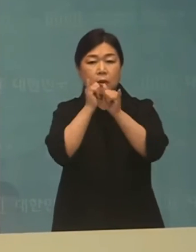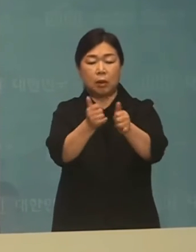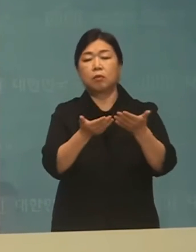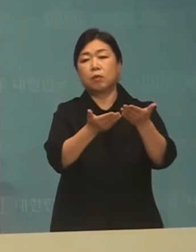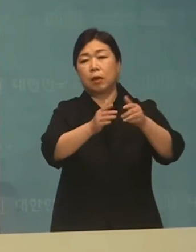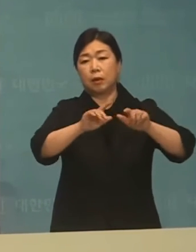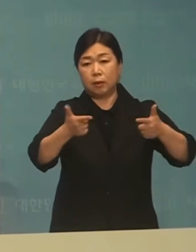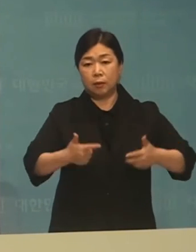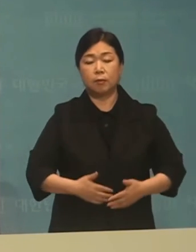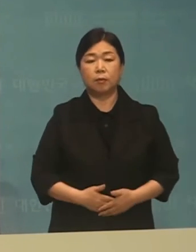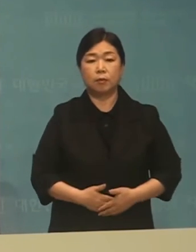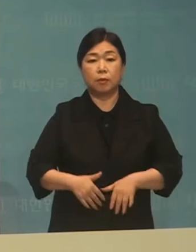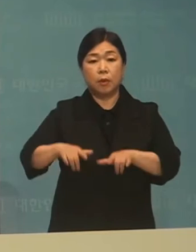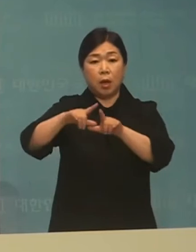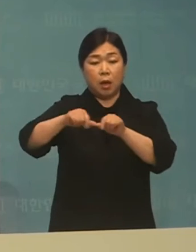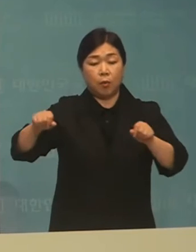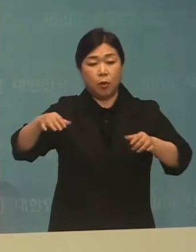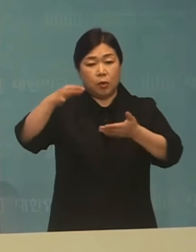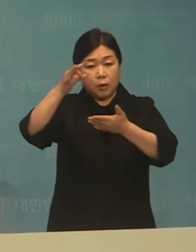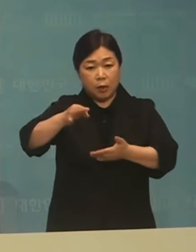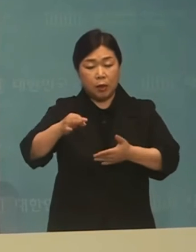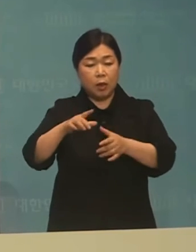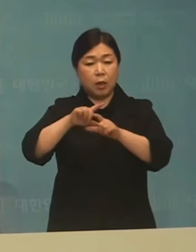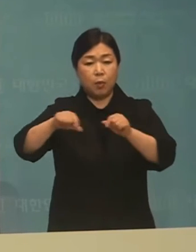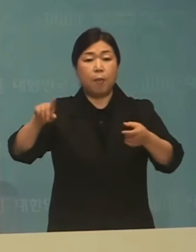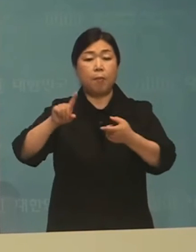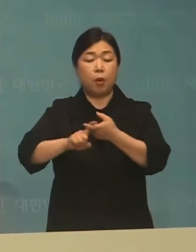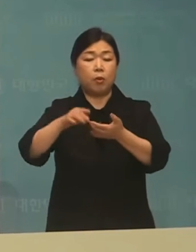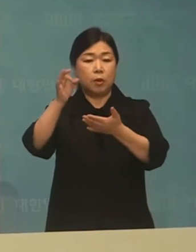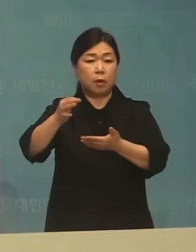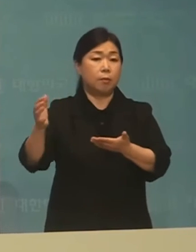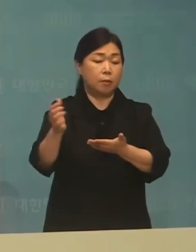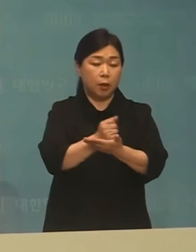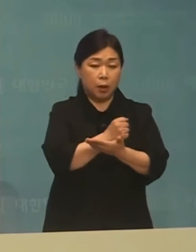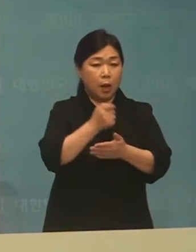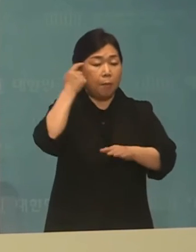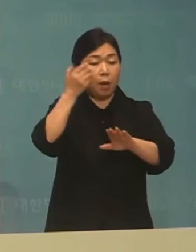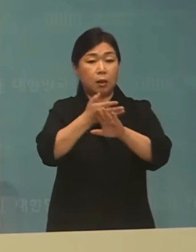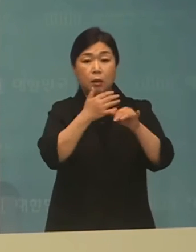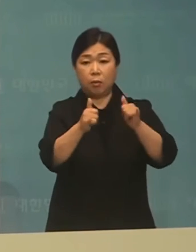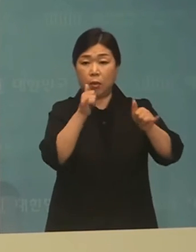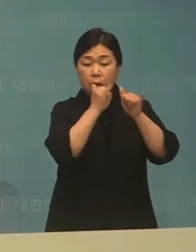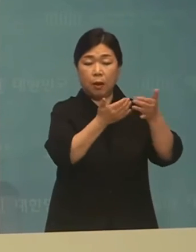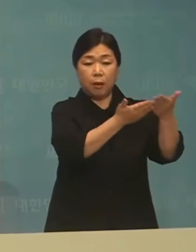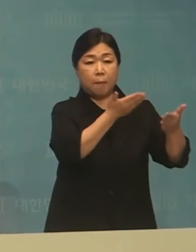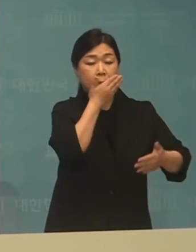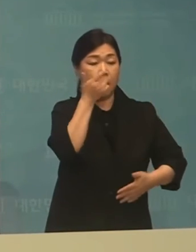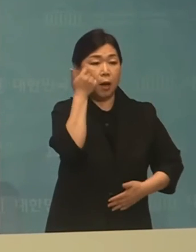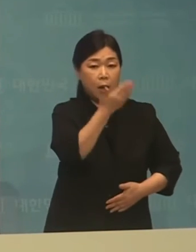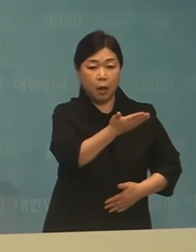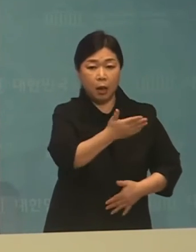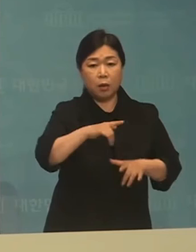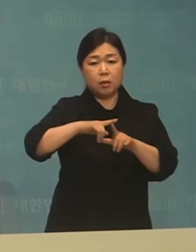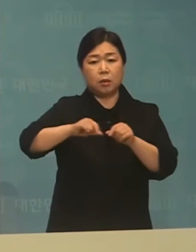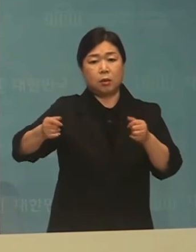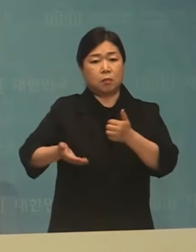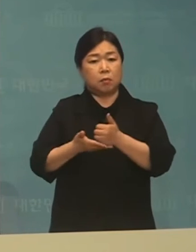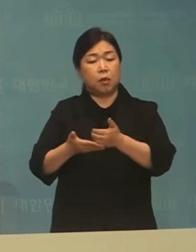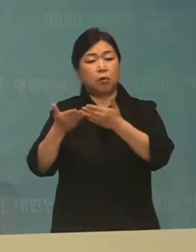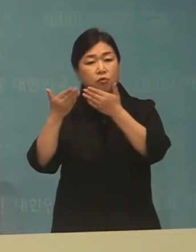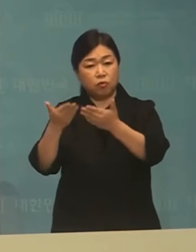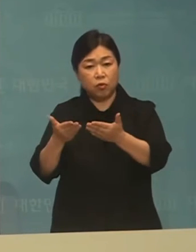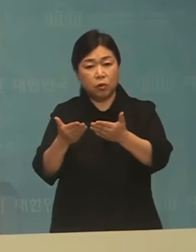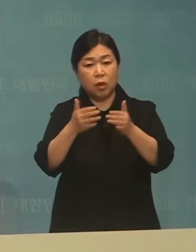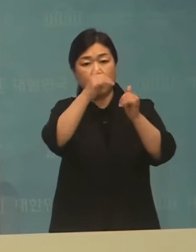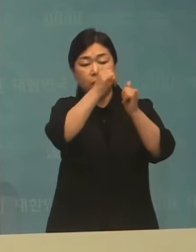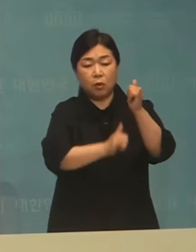친일재산 국고 환수에 반대한 정치인들에게 상을 줄 수 있습니까? 친일을 위하는 역사 교과서를